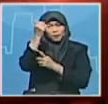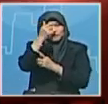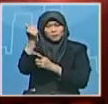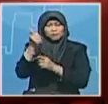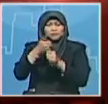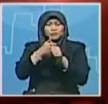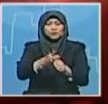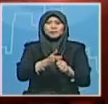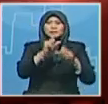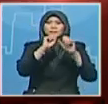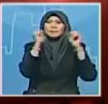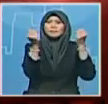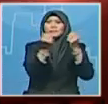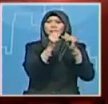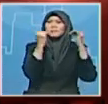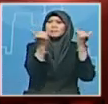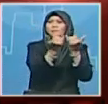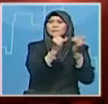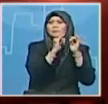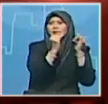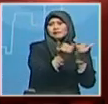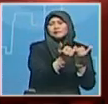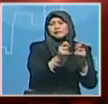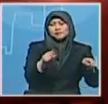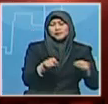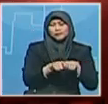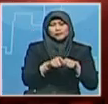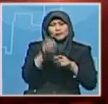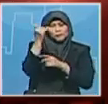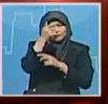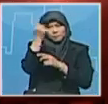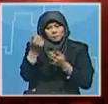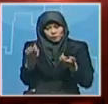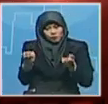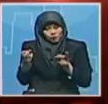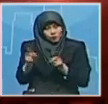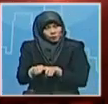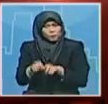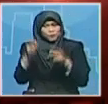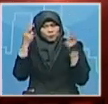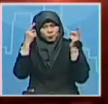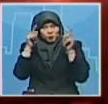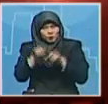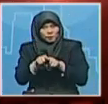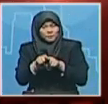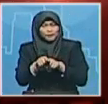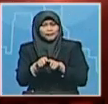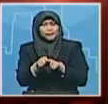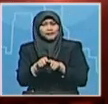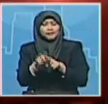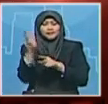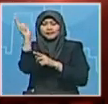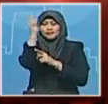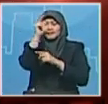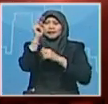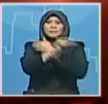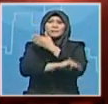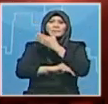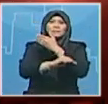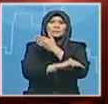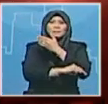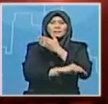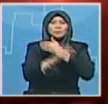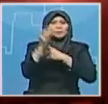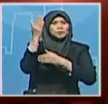pada kemampuan syarikat-syarikat tempatan itu sendiri. Sebab keutamaan dan persetujuannya seperti mana mesti ada local player. Kerajaan negeri juga dulu